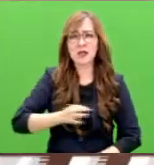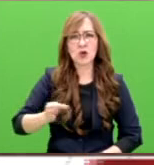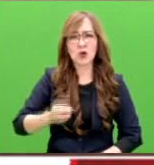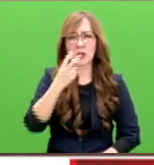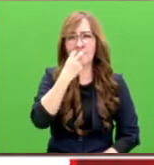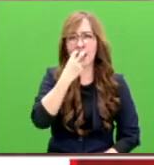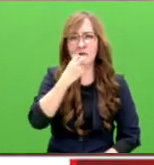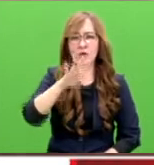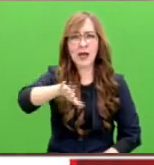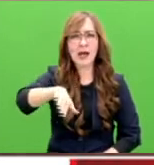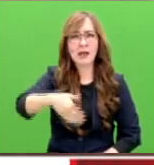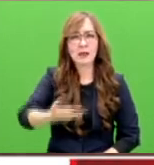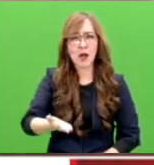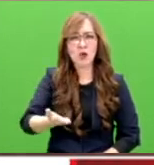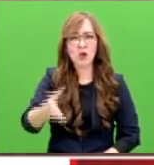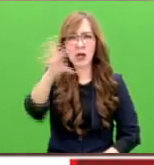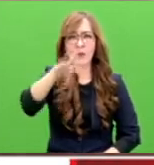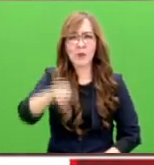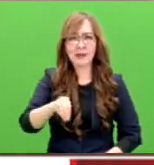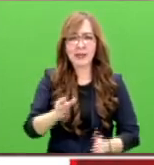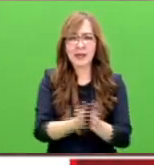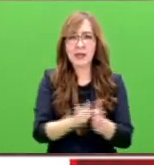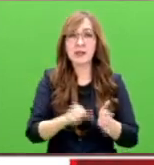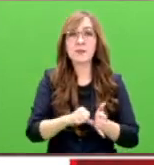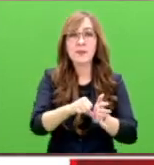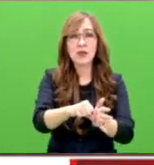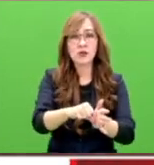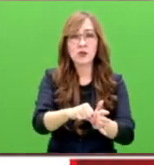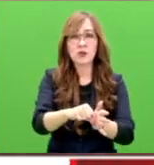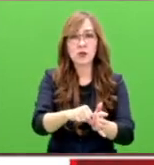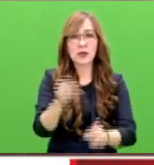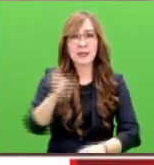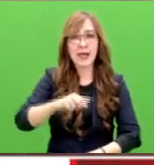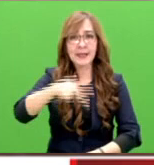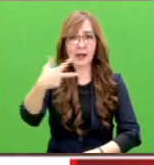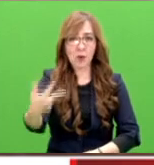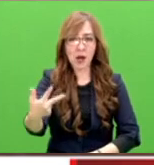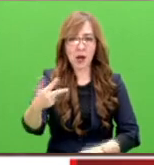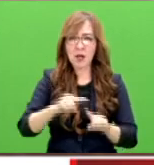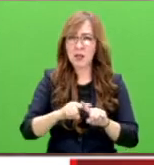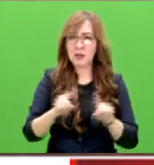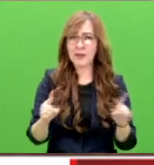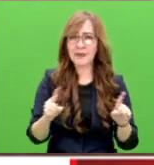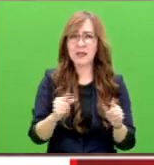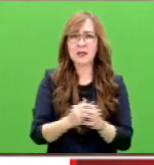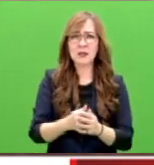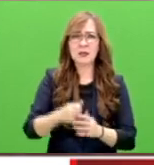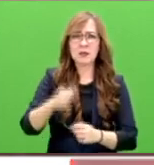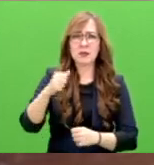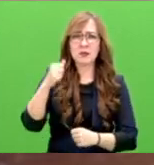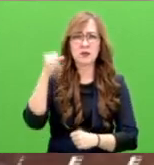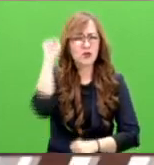Bandung Barat, Cianjur, maupun dan pun dibantu oleh dari Damkar dari Karawang. Dan sulitnya